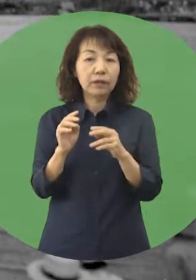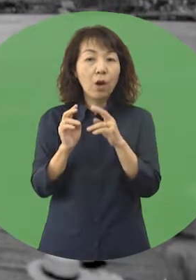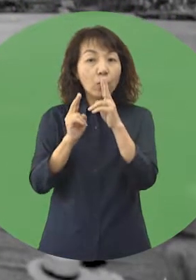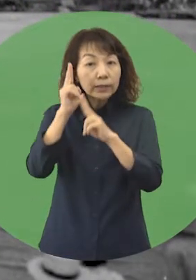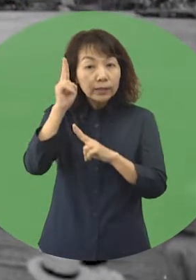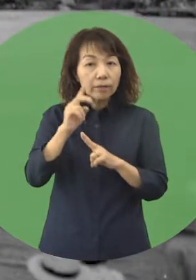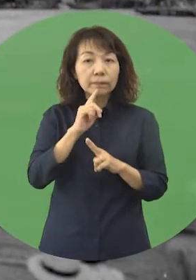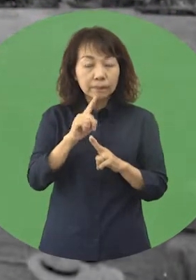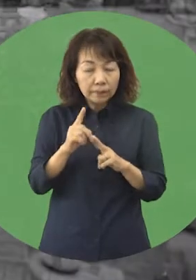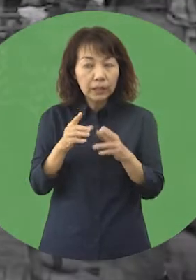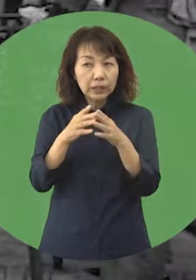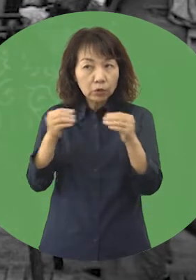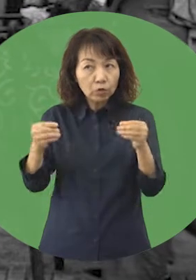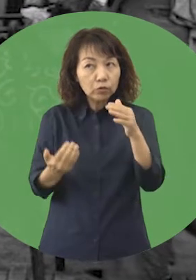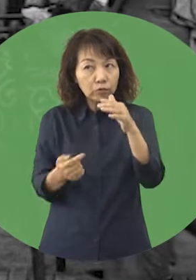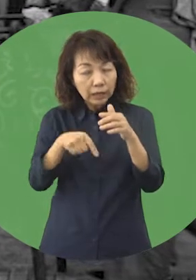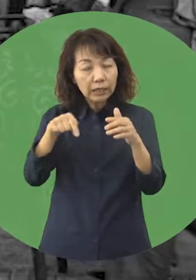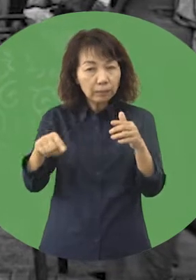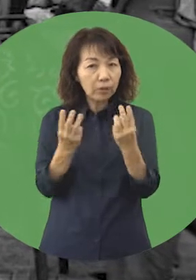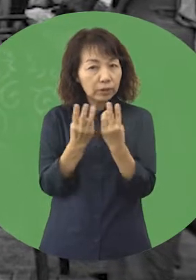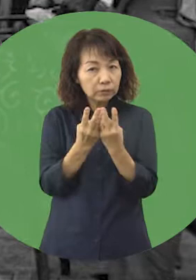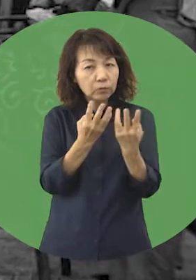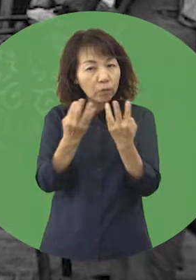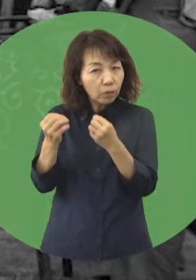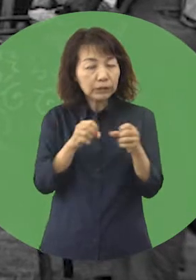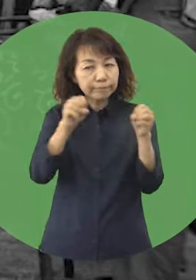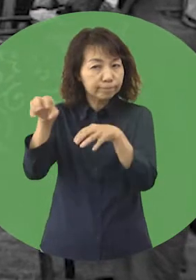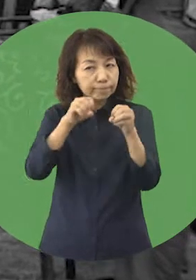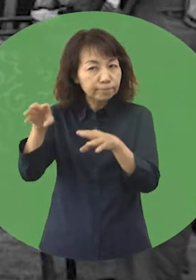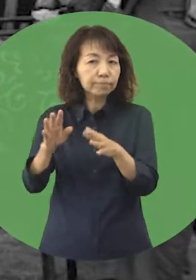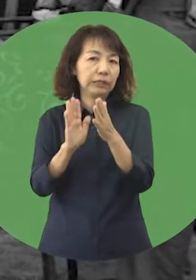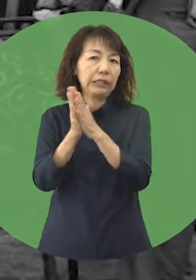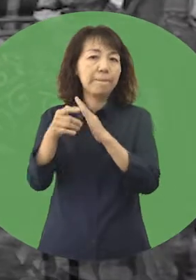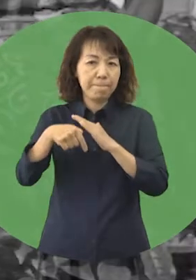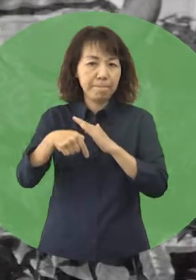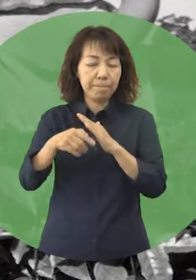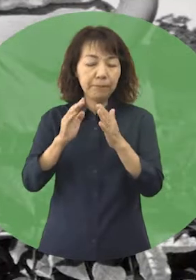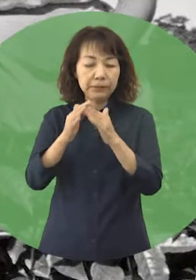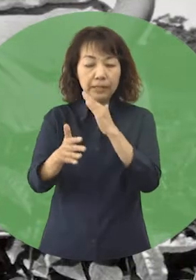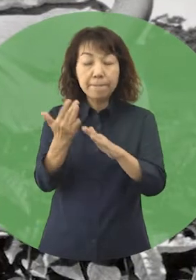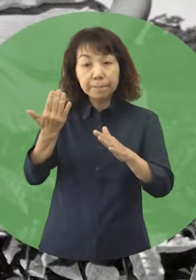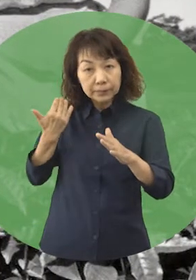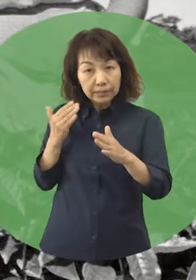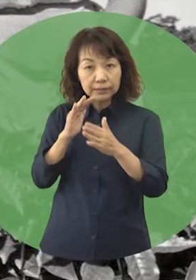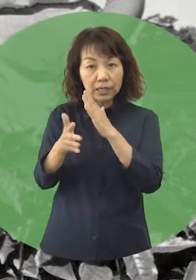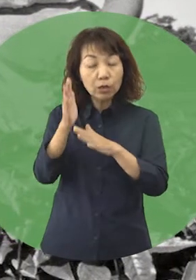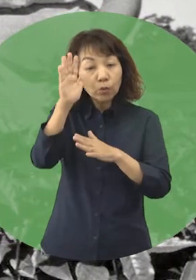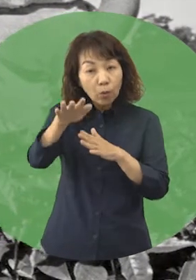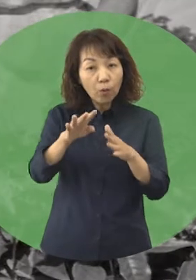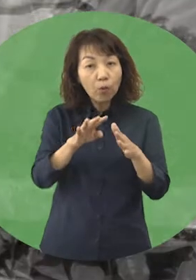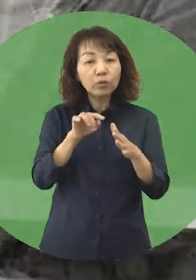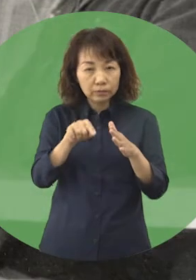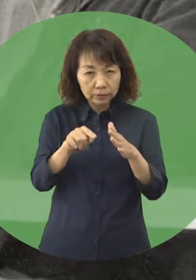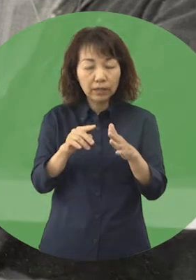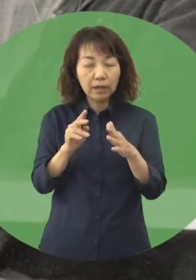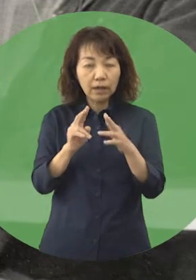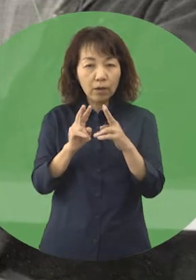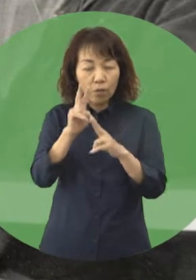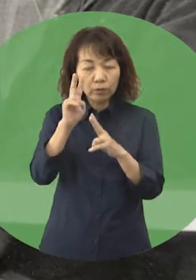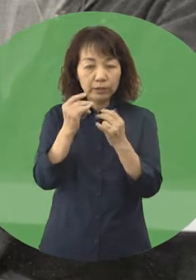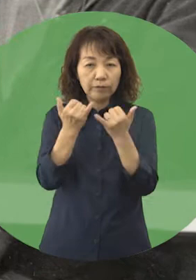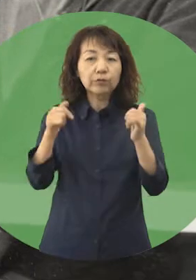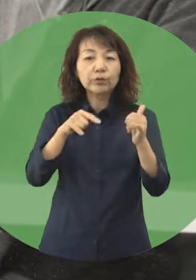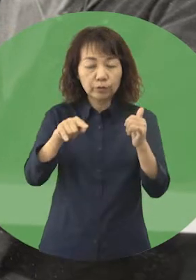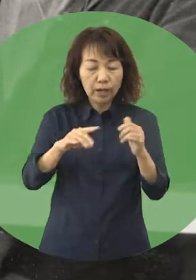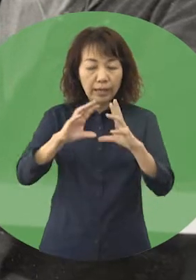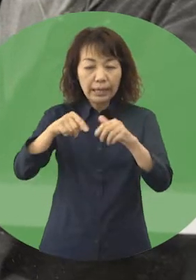数の移民県として知られ、戦前戦後を通じて多くの県民が海外へ渡ったんじゃ。100年以上に